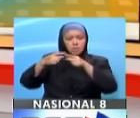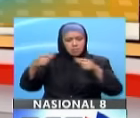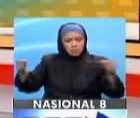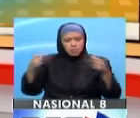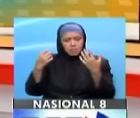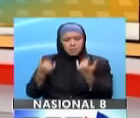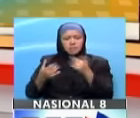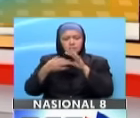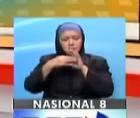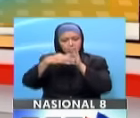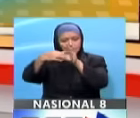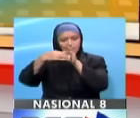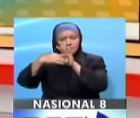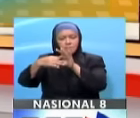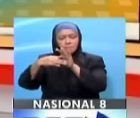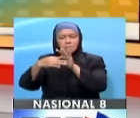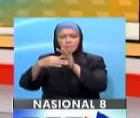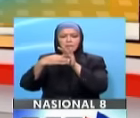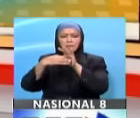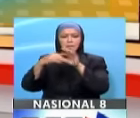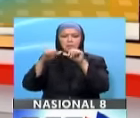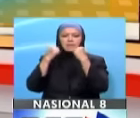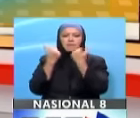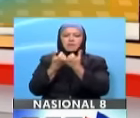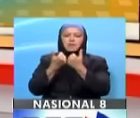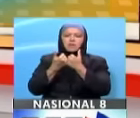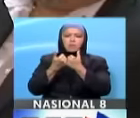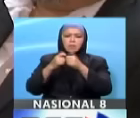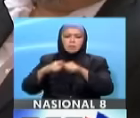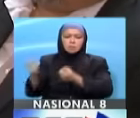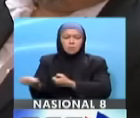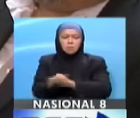kerjasama dengan Persatuan Hoki Australia.